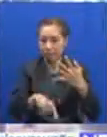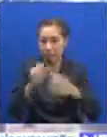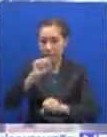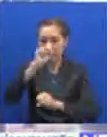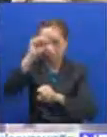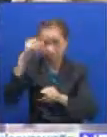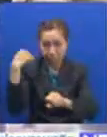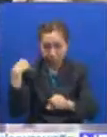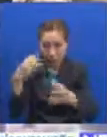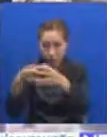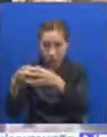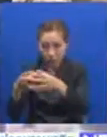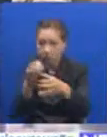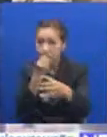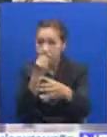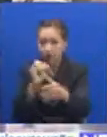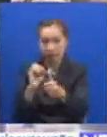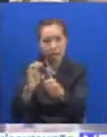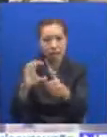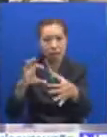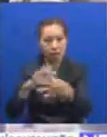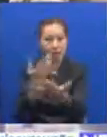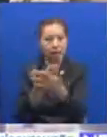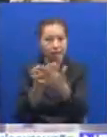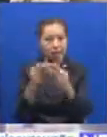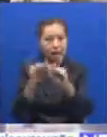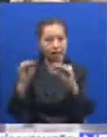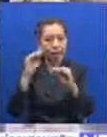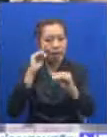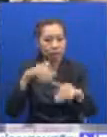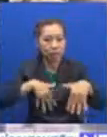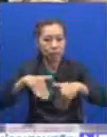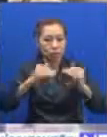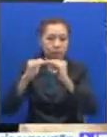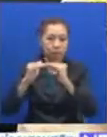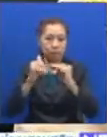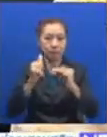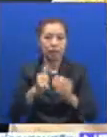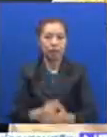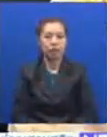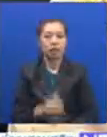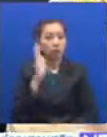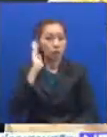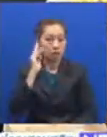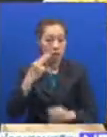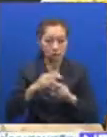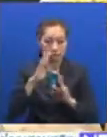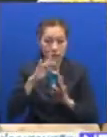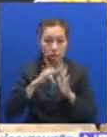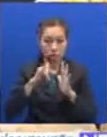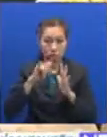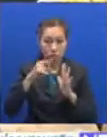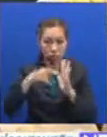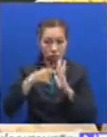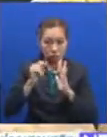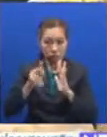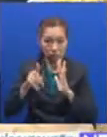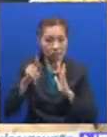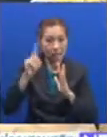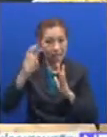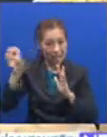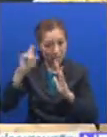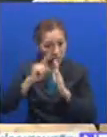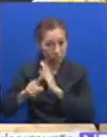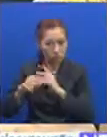แนะนำกลุ่มสินค้าอาหารเพื่อกำกับดูแลให้เป็นธรรมกับผู้บริโภคค่ะนายบุญยฤทธิ์กัลยาณมิตรอธิบดีกรมการค้าภาย